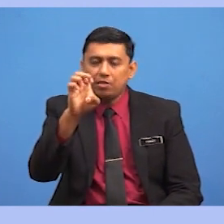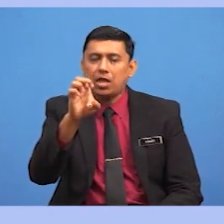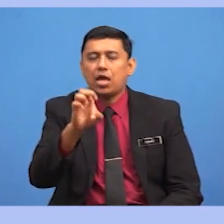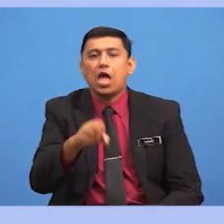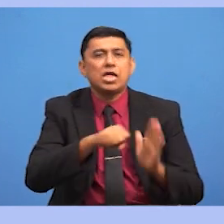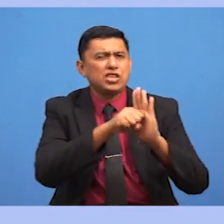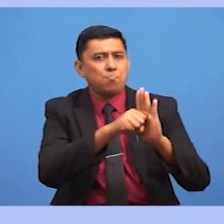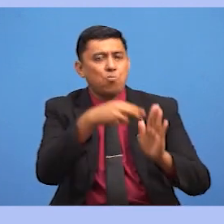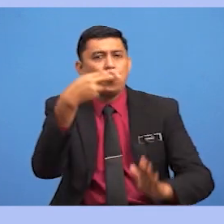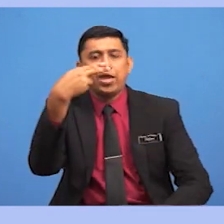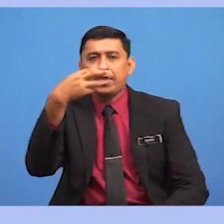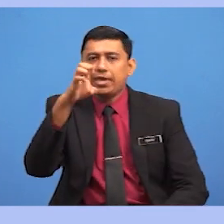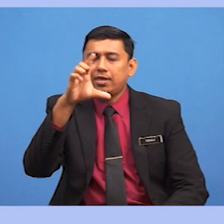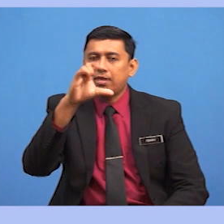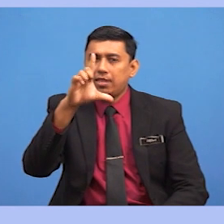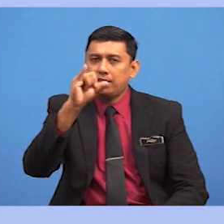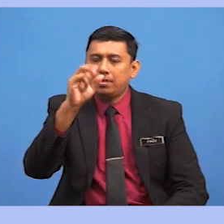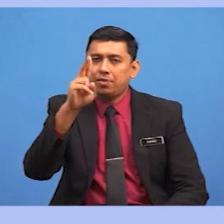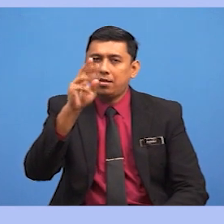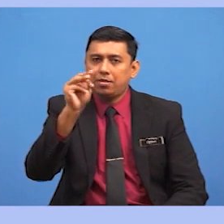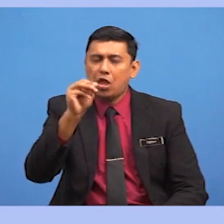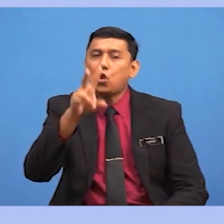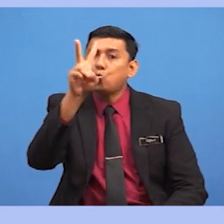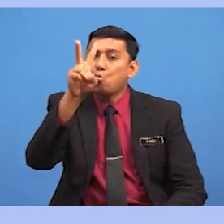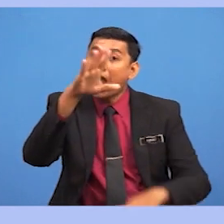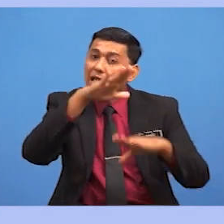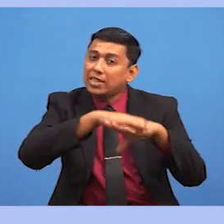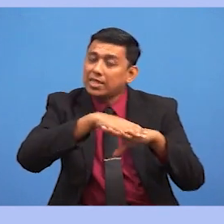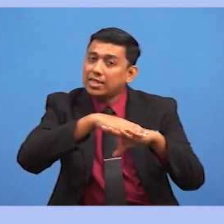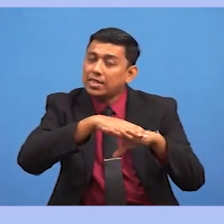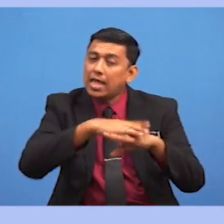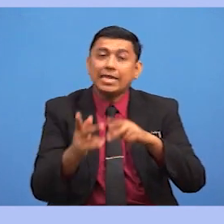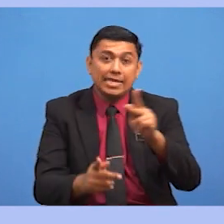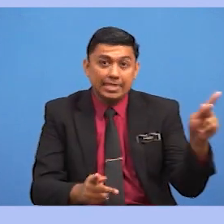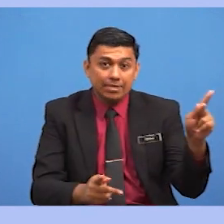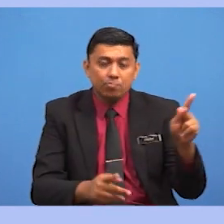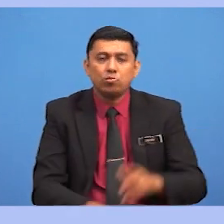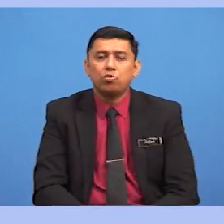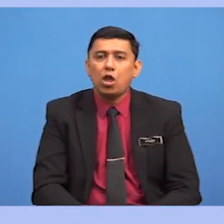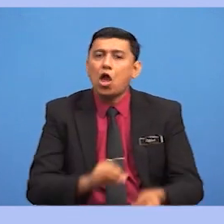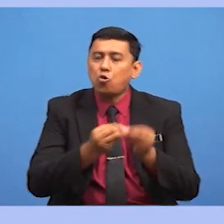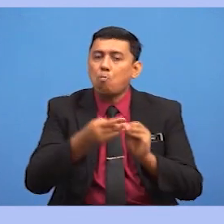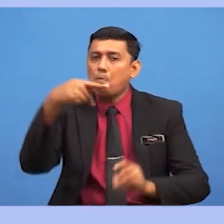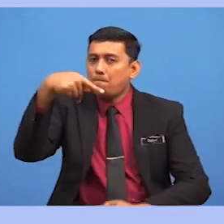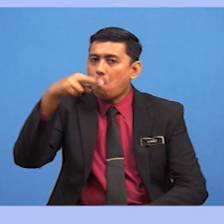helium, manakala nombor 2 di bahagian atas sebelah kiri adalah nombor